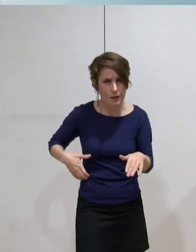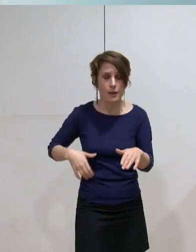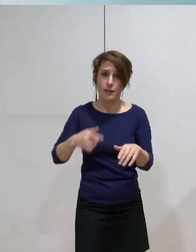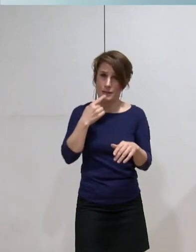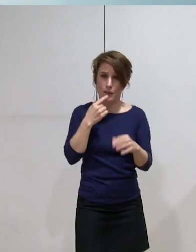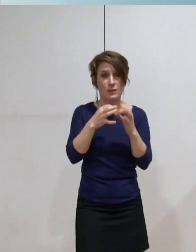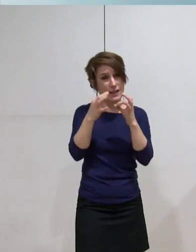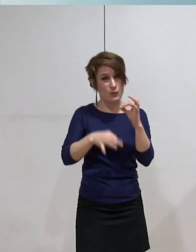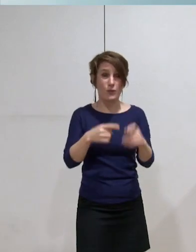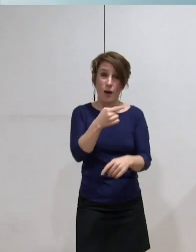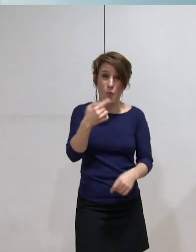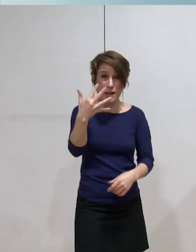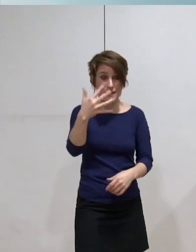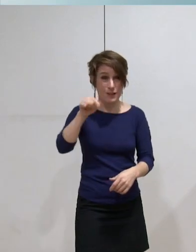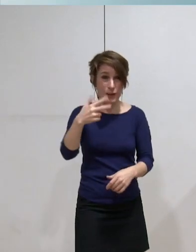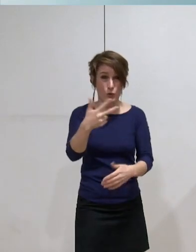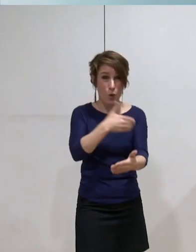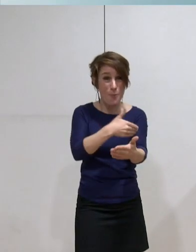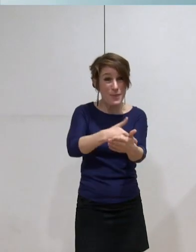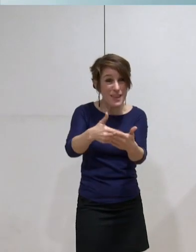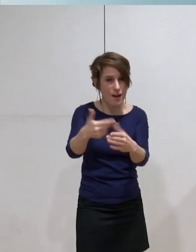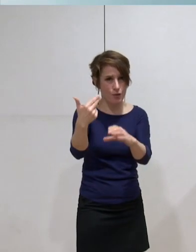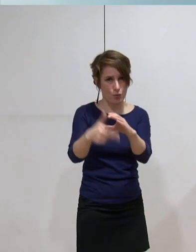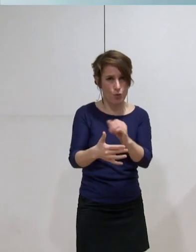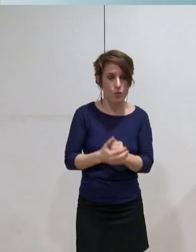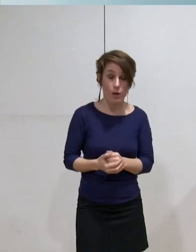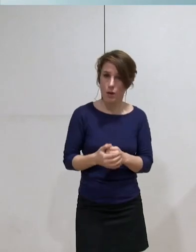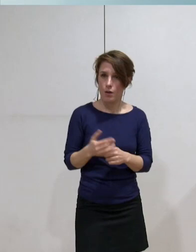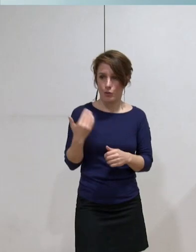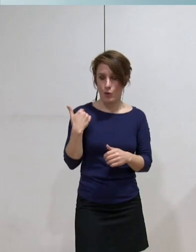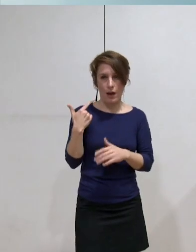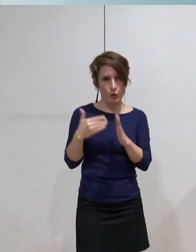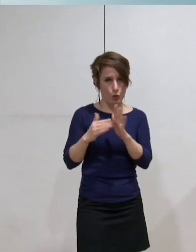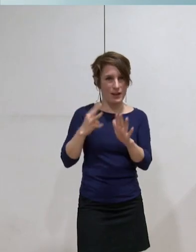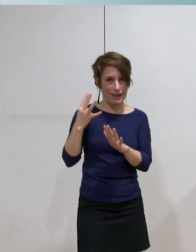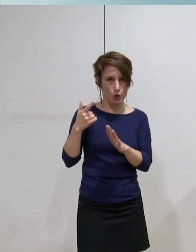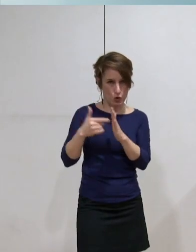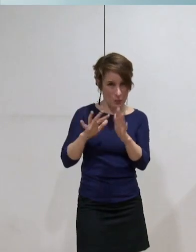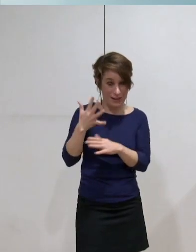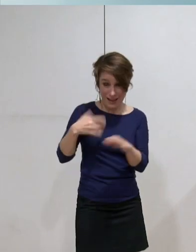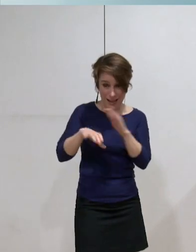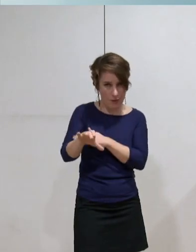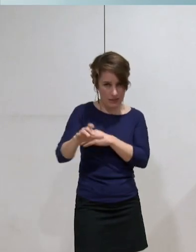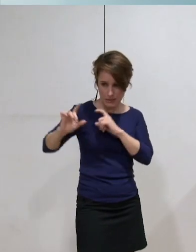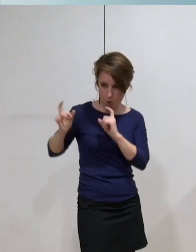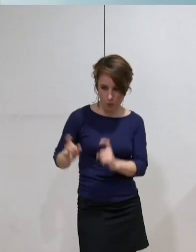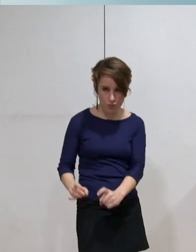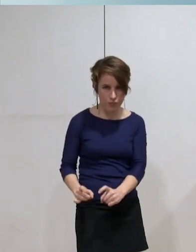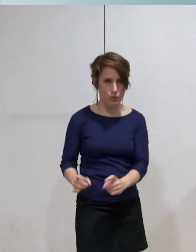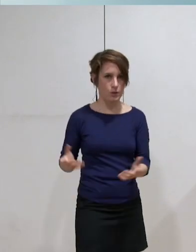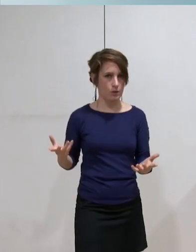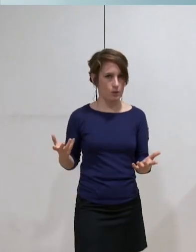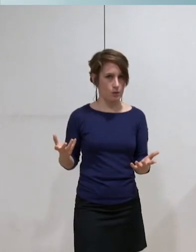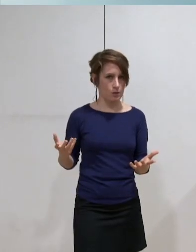d'euros l'étude explique que le repli très marqué des investissement en 2014 et en 2015 au-delà de l'effet cycle